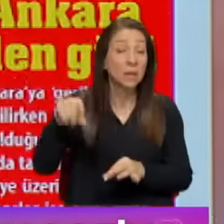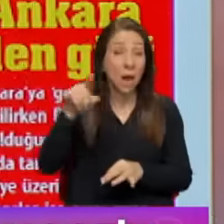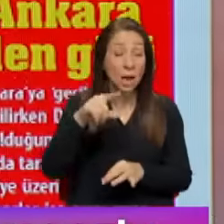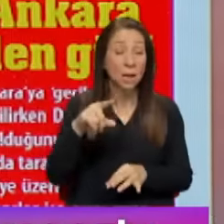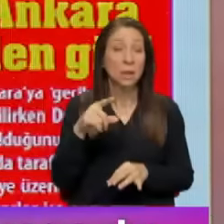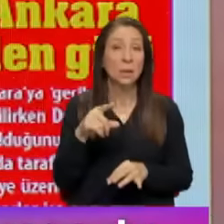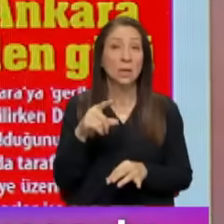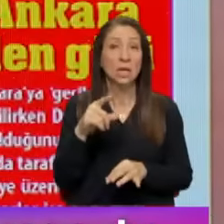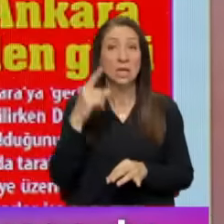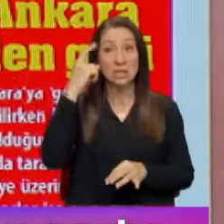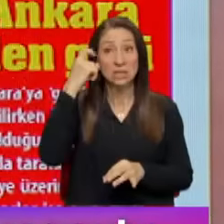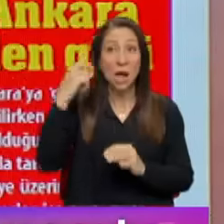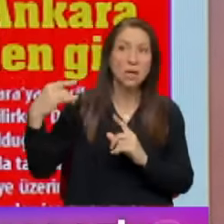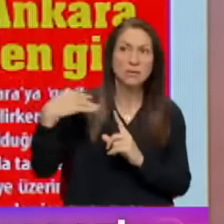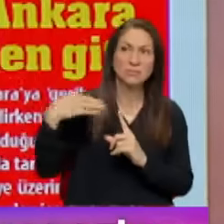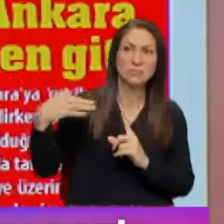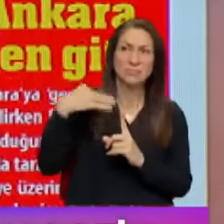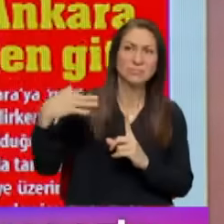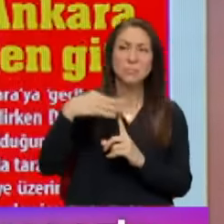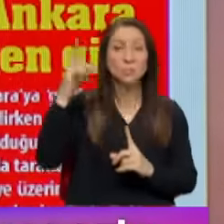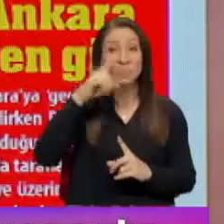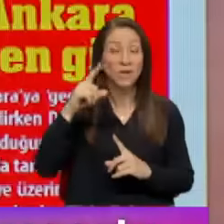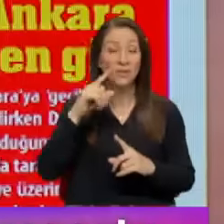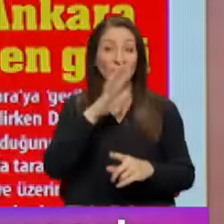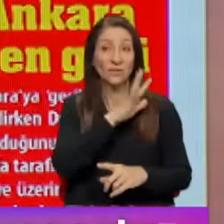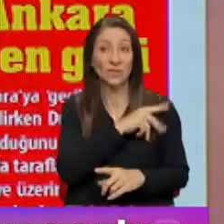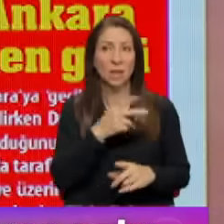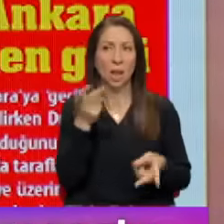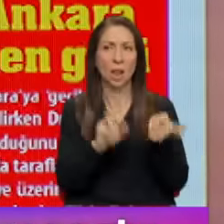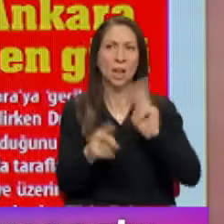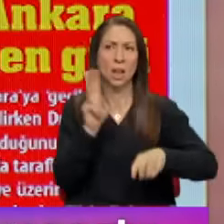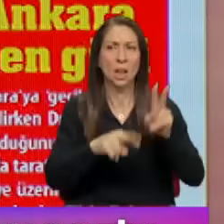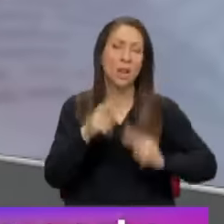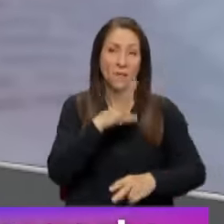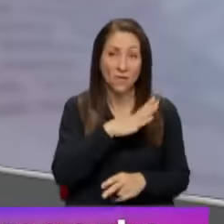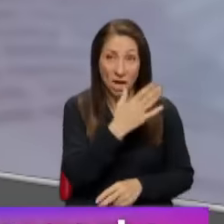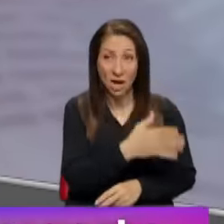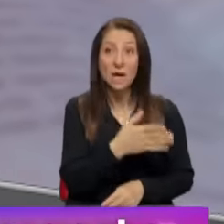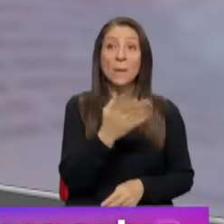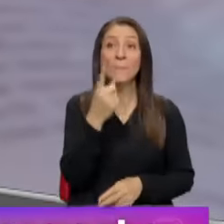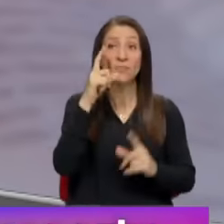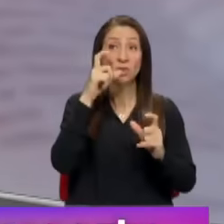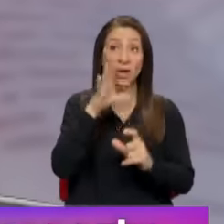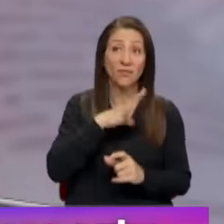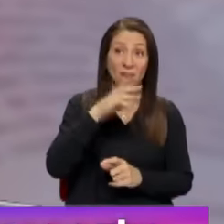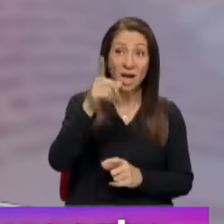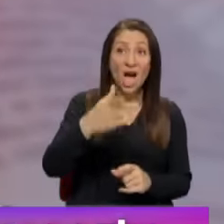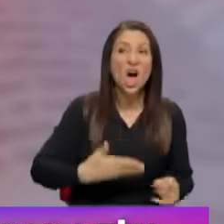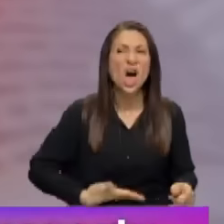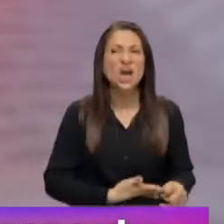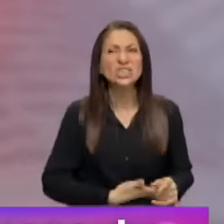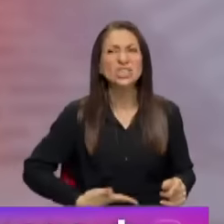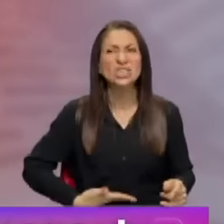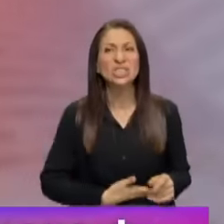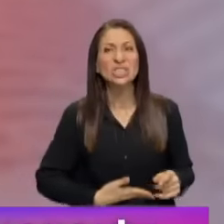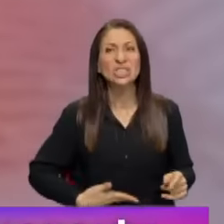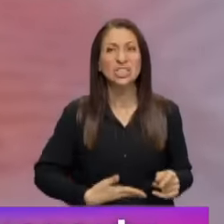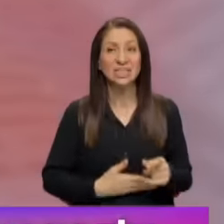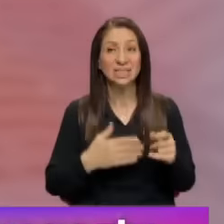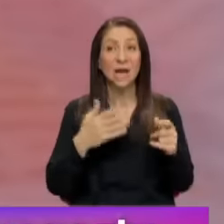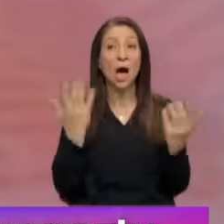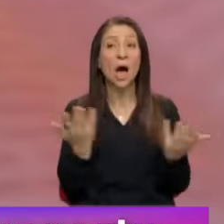taraftan işte İsrail'in saldırıları sebebiyle Filistinliler hayatını kaybediyor. İşte bakın bir fotoğraf var. Açlık